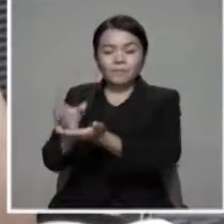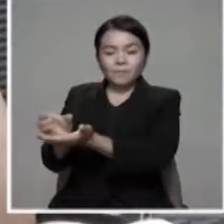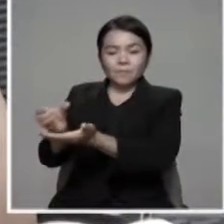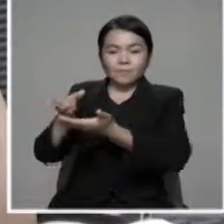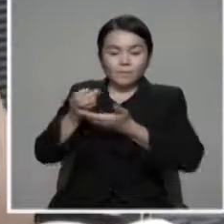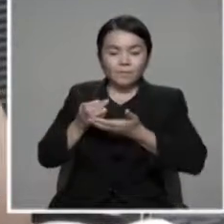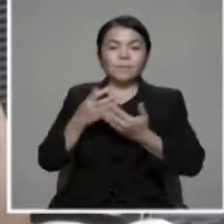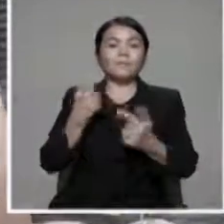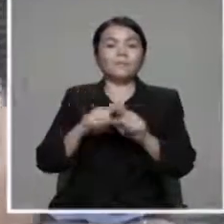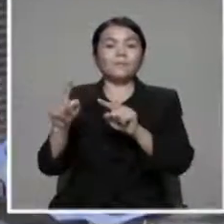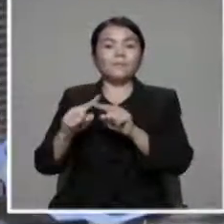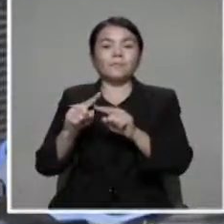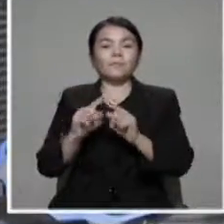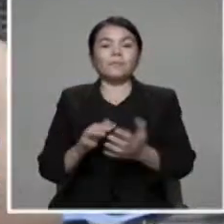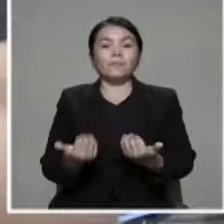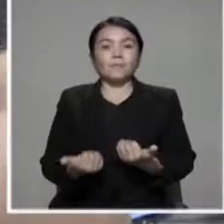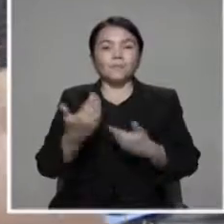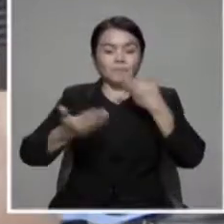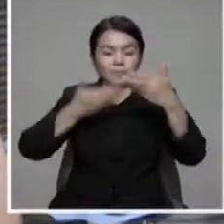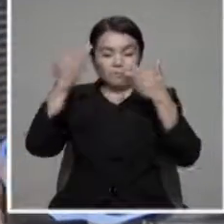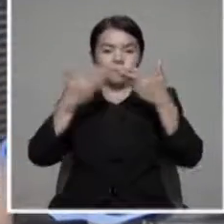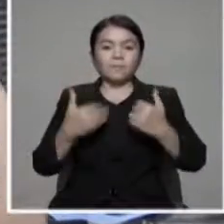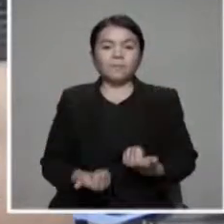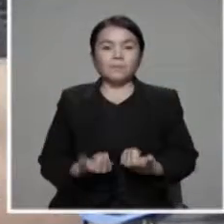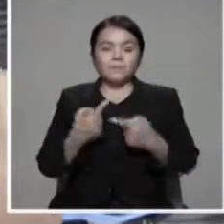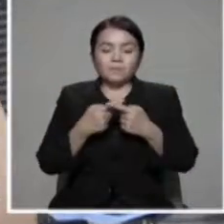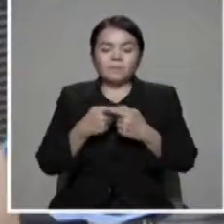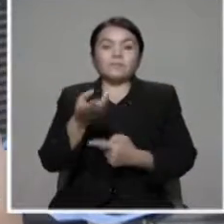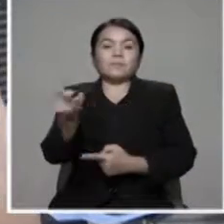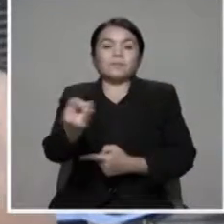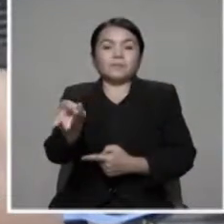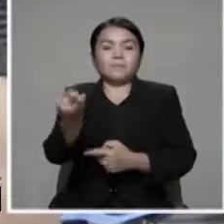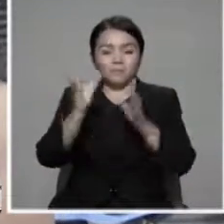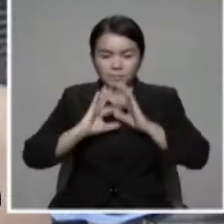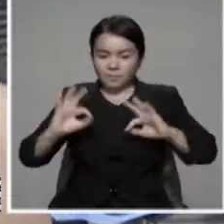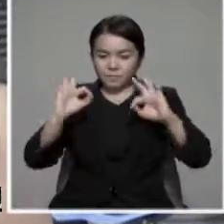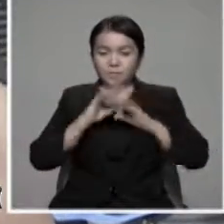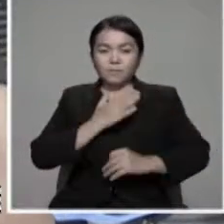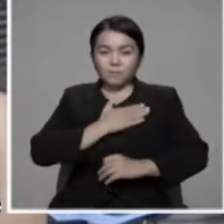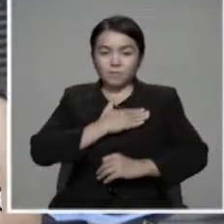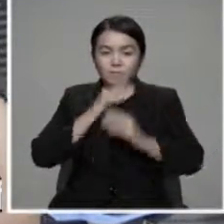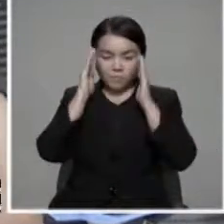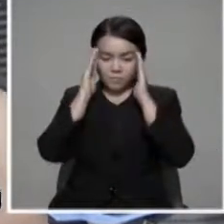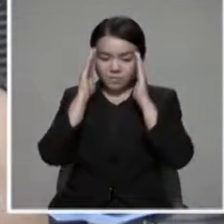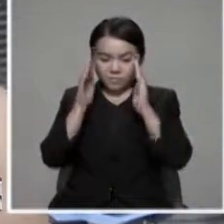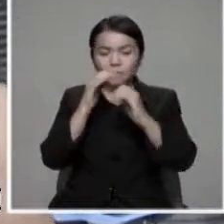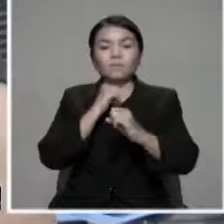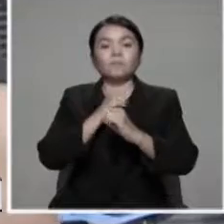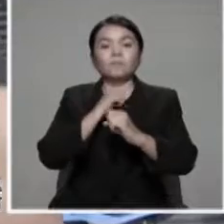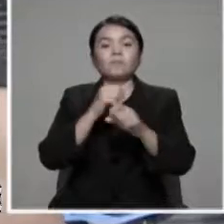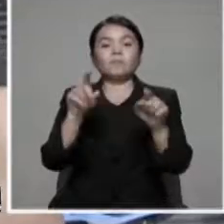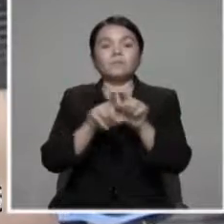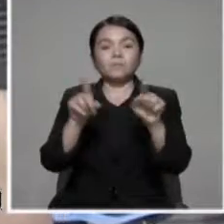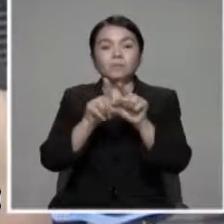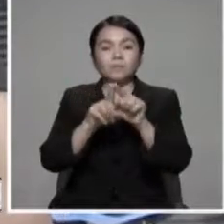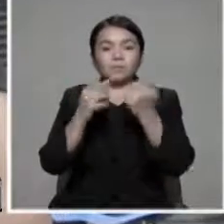อมีส่วนร่วมในกิจกรรมผมก็เจ็บแค่นี้ไกลหัวใจครับเพราะเรามีความตั้งใจเราสูงแล้วเราอยากไปตร